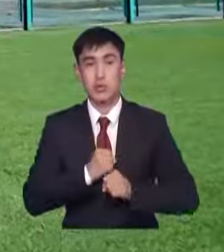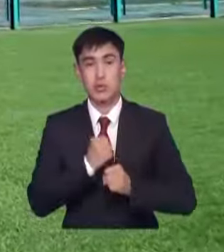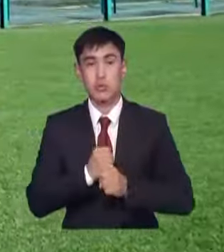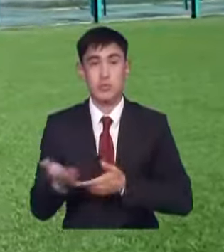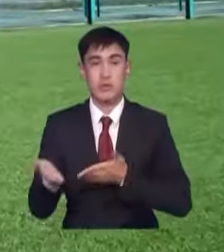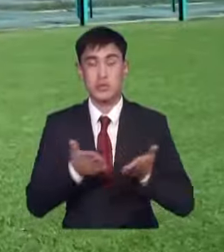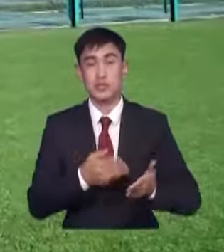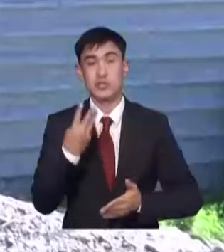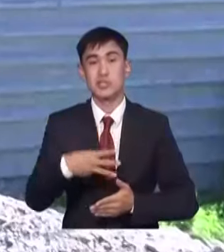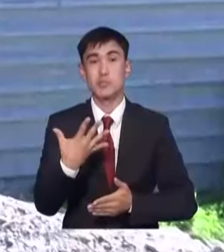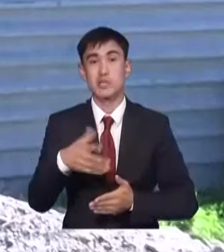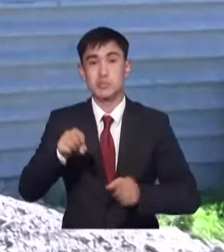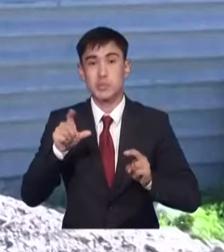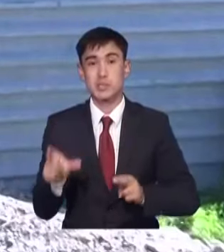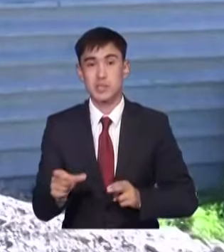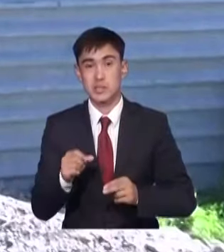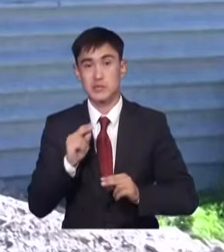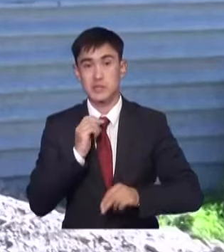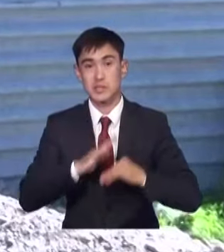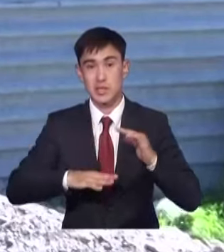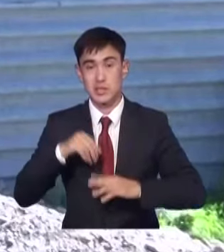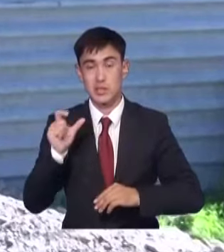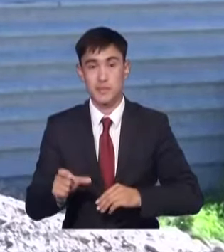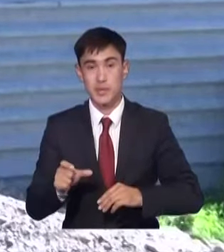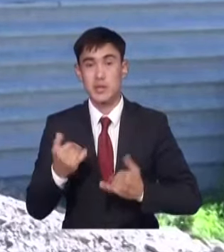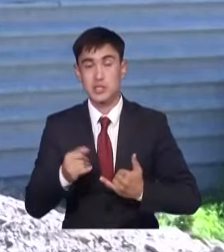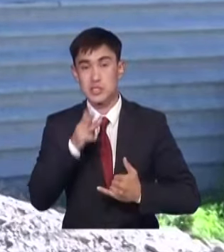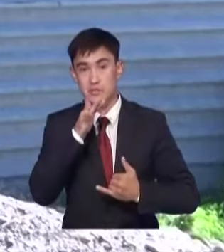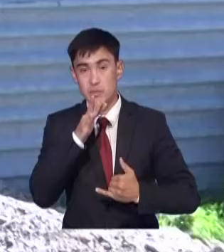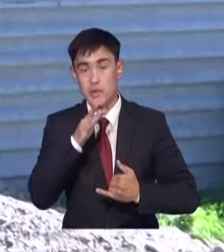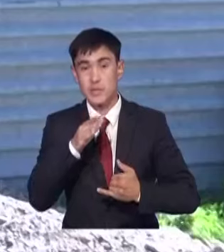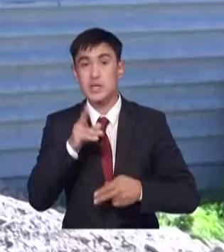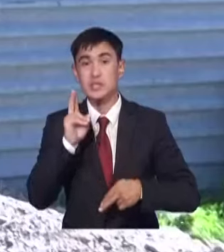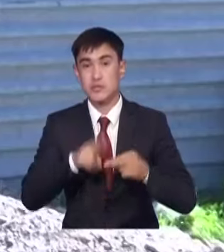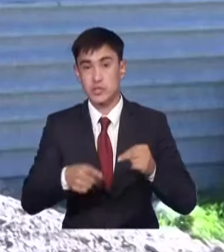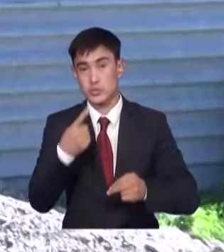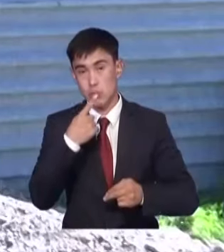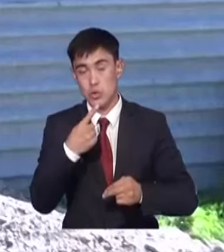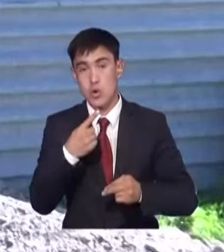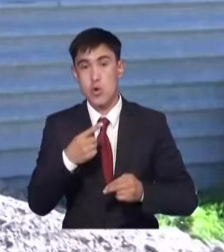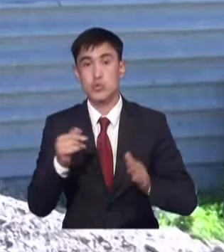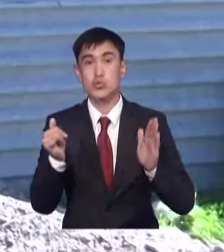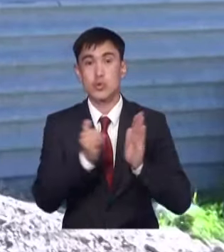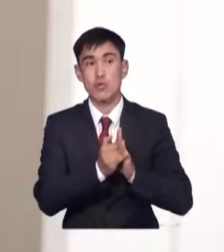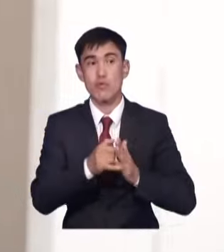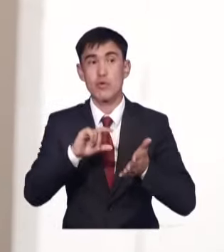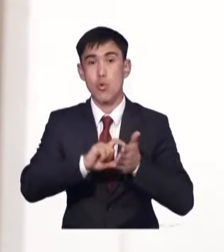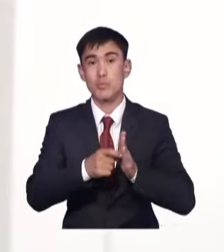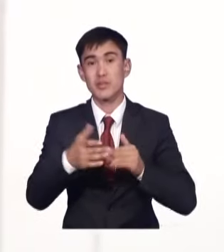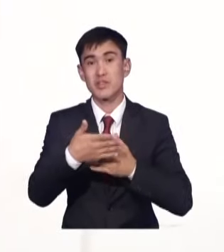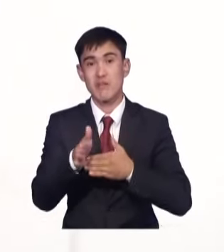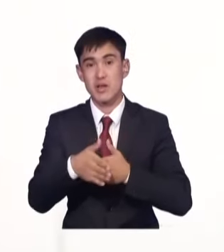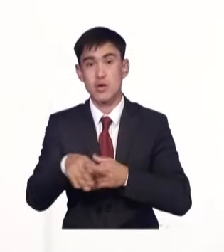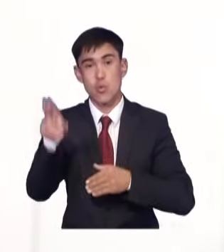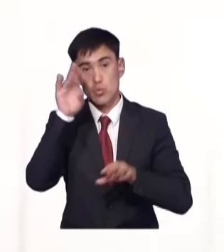привлечено 35 строителей в настоящее время объект находится на стадии завершения уже установили межкомнатные двери